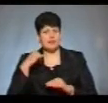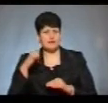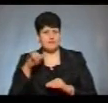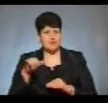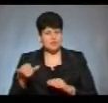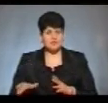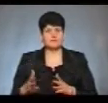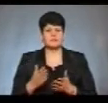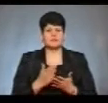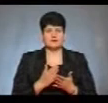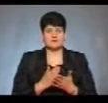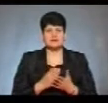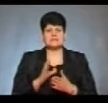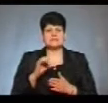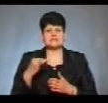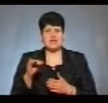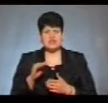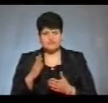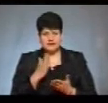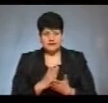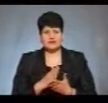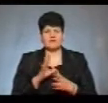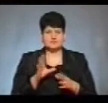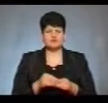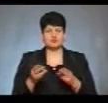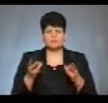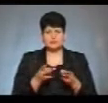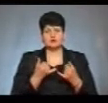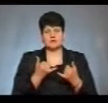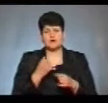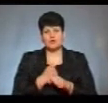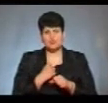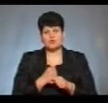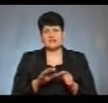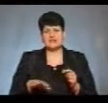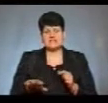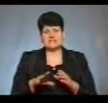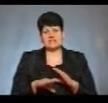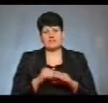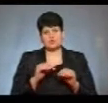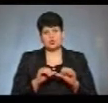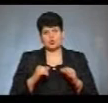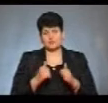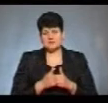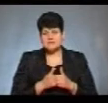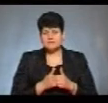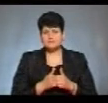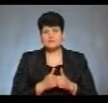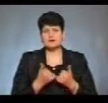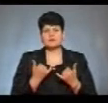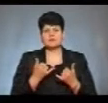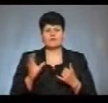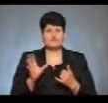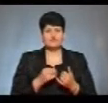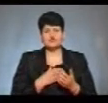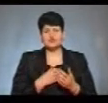встановлені телефони, значить, є сейфи, є, ну, все те, що необхідно для роботи дільничих виборчих комісій. Ну, звичайно, багато залежить від активності